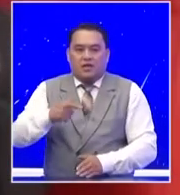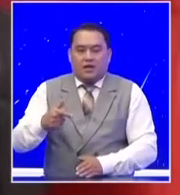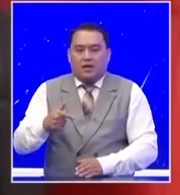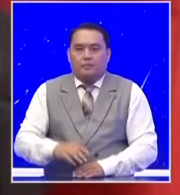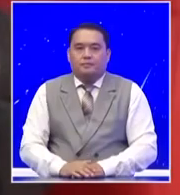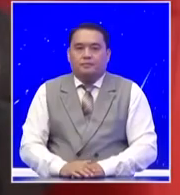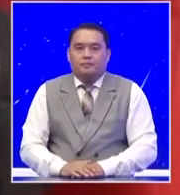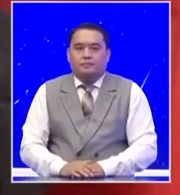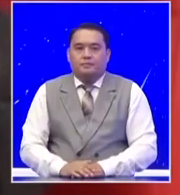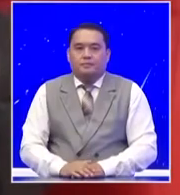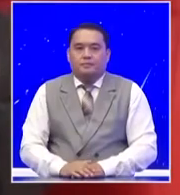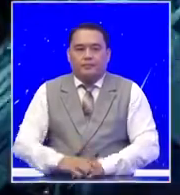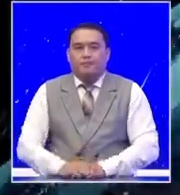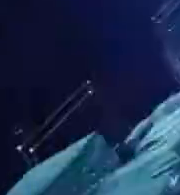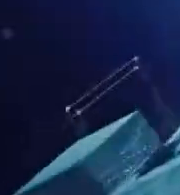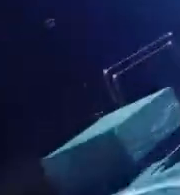тенге.